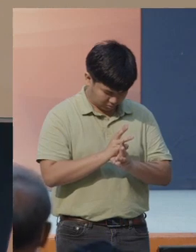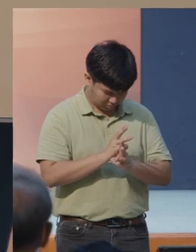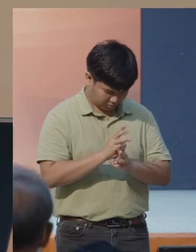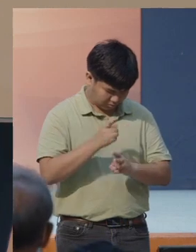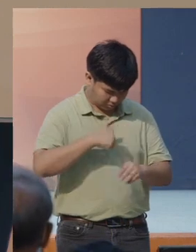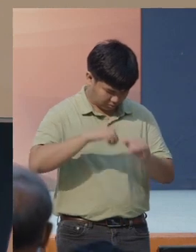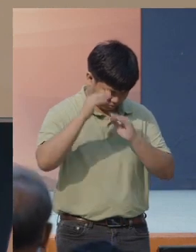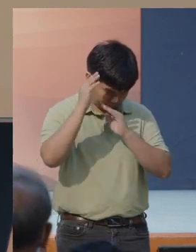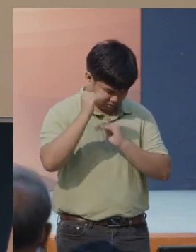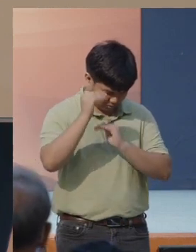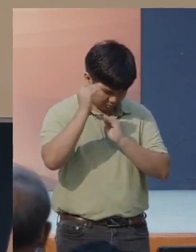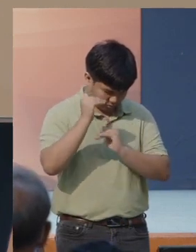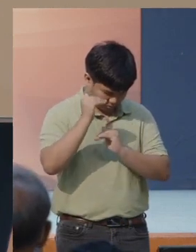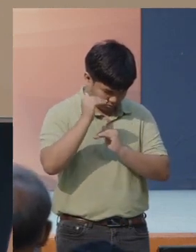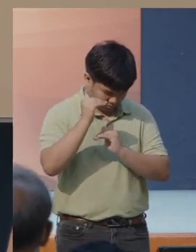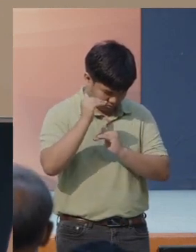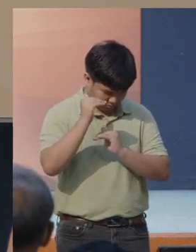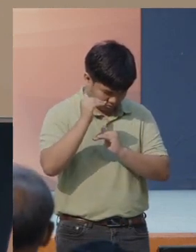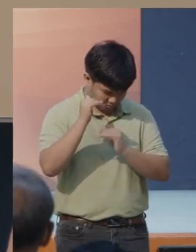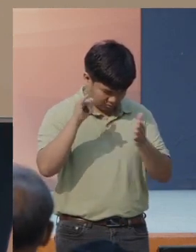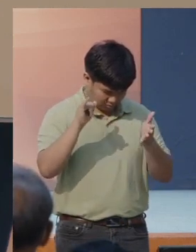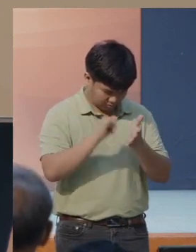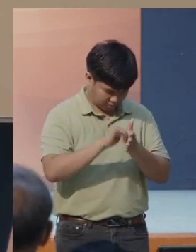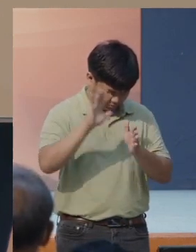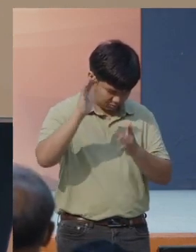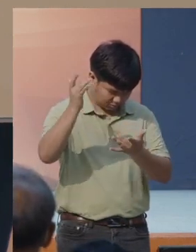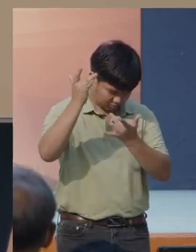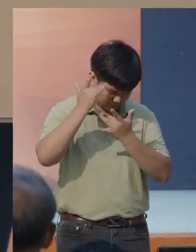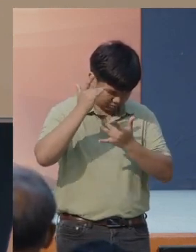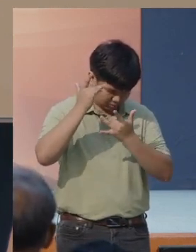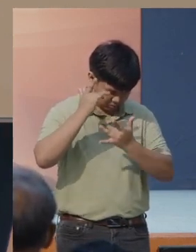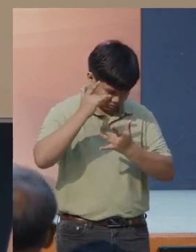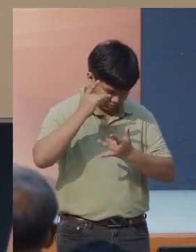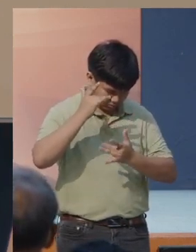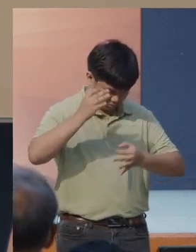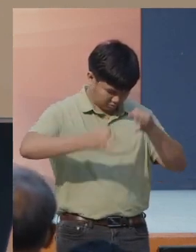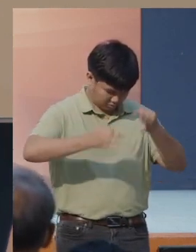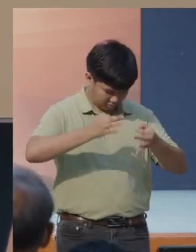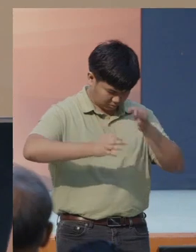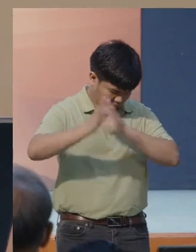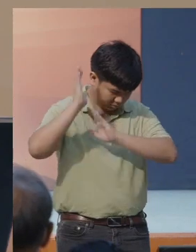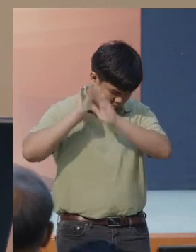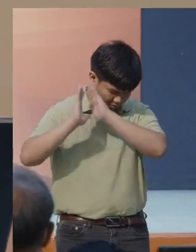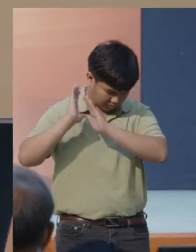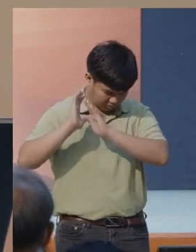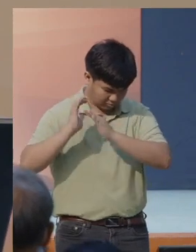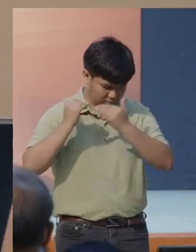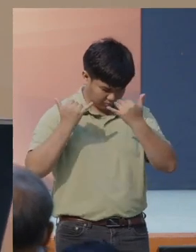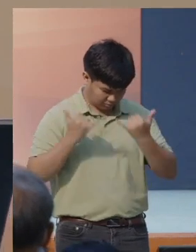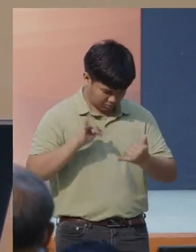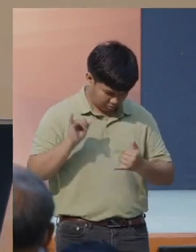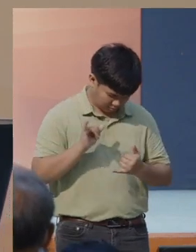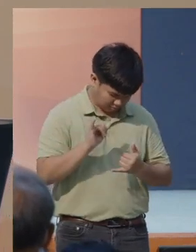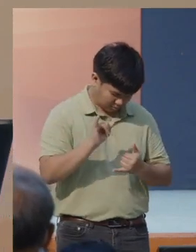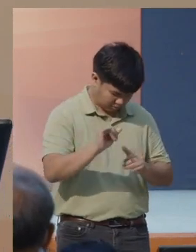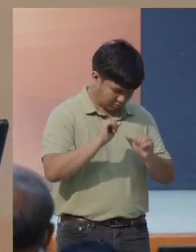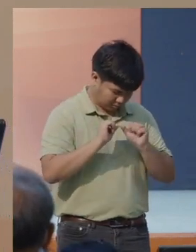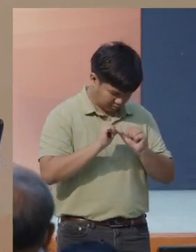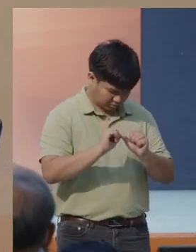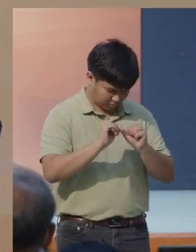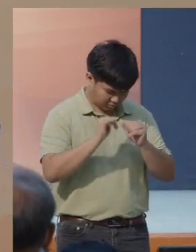Umaasa po kami na ang mercy at justice nyo noon ay hanggang ngayon nandyan pa